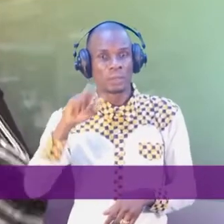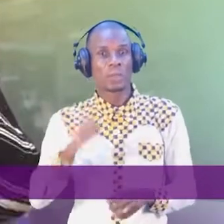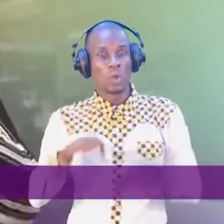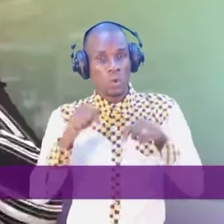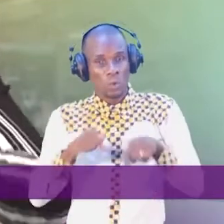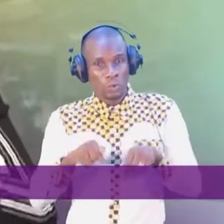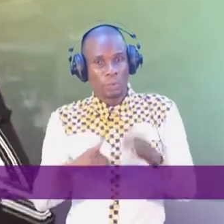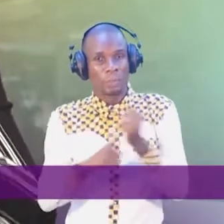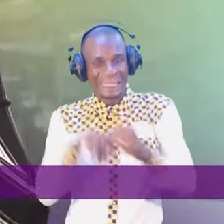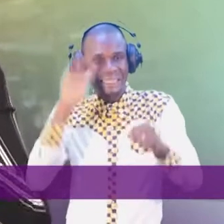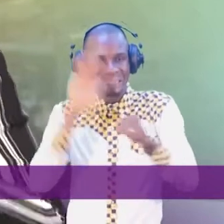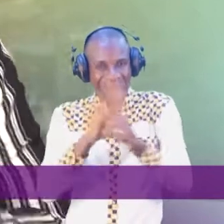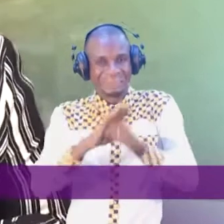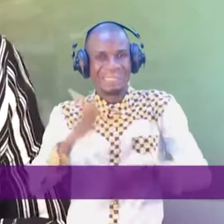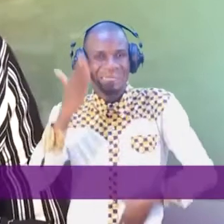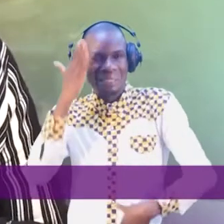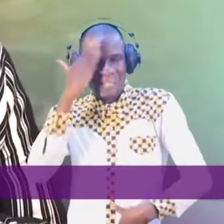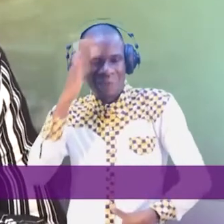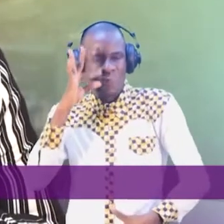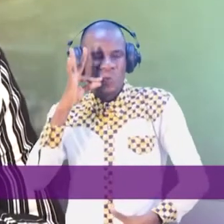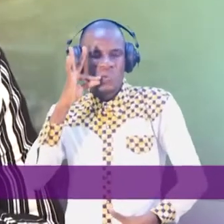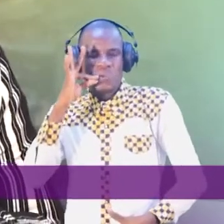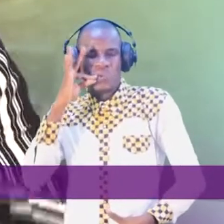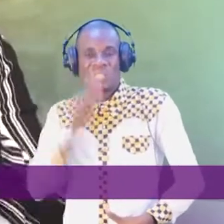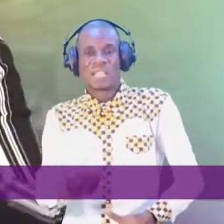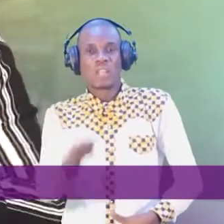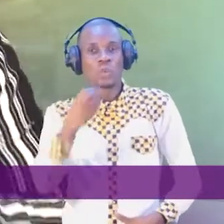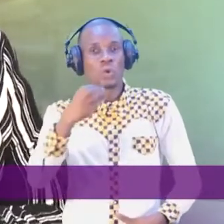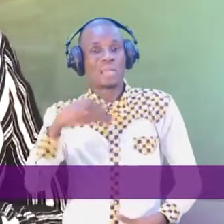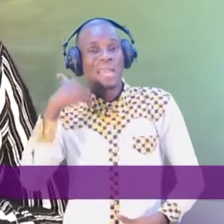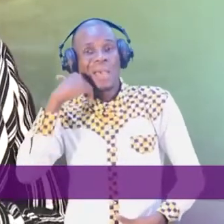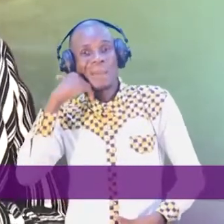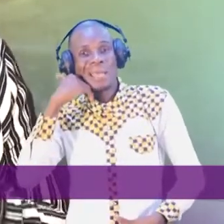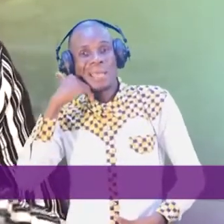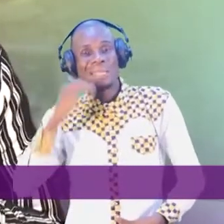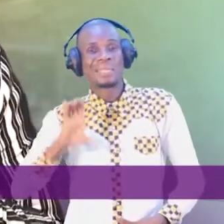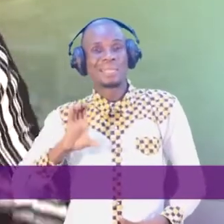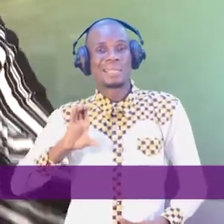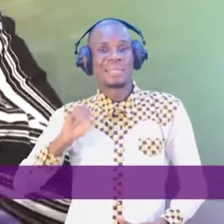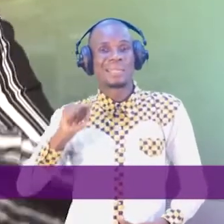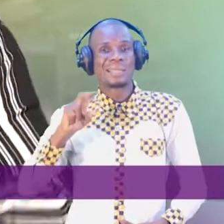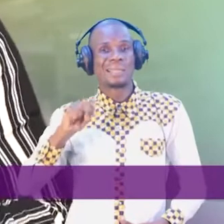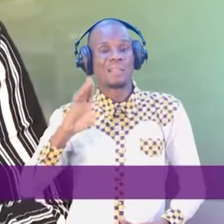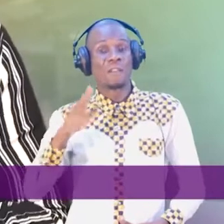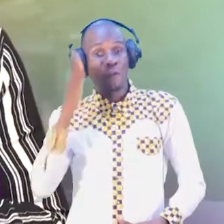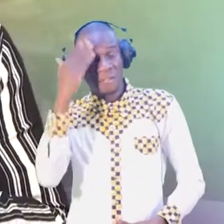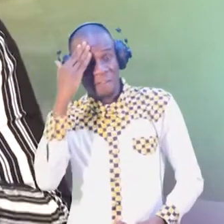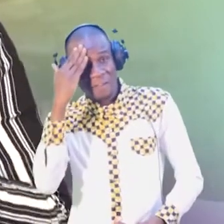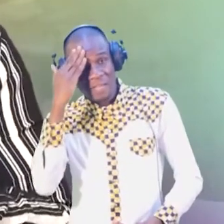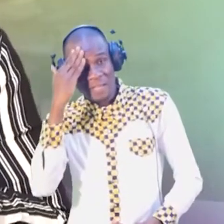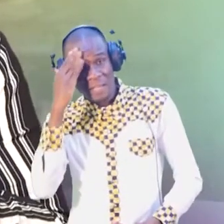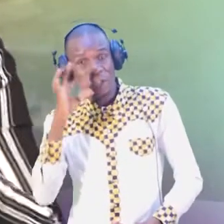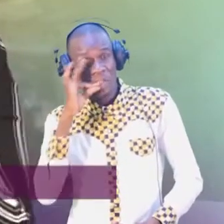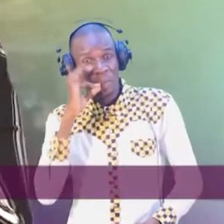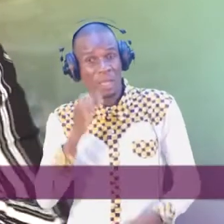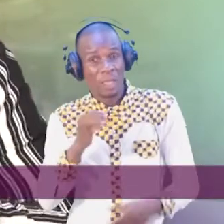Ezali kopesa pasi na kopema mpe kopesa bapasi mosusu koleka. Ezali mutu komela likaya, nzoto na ye